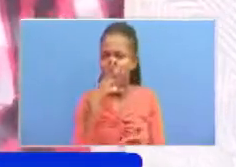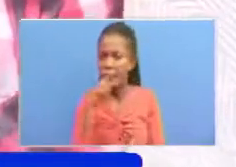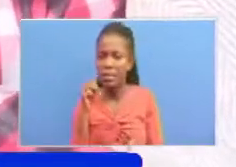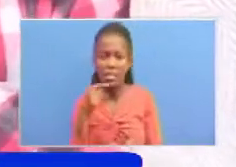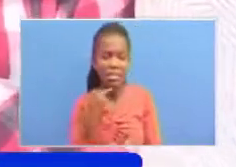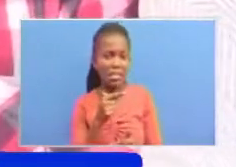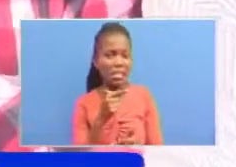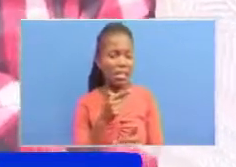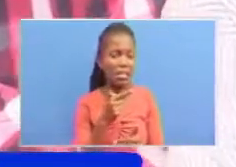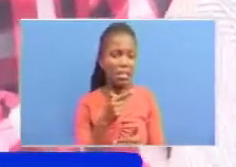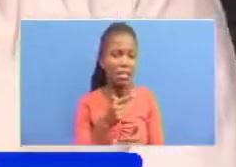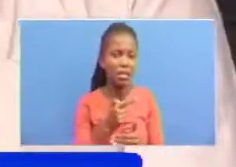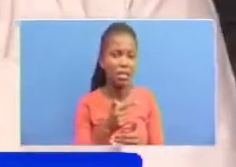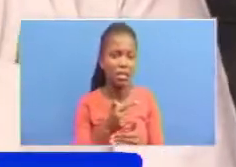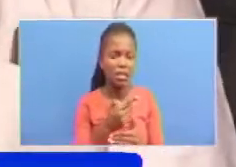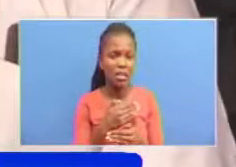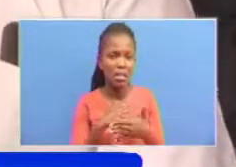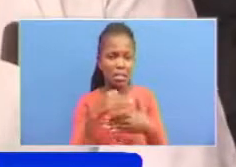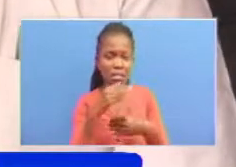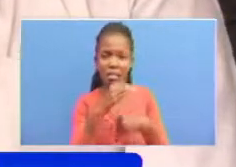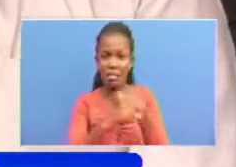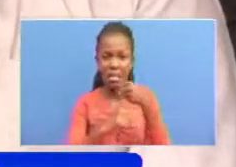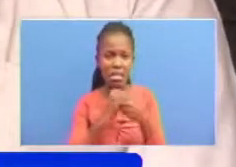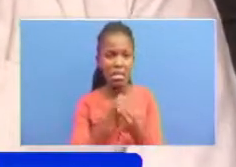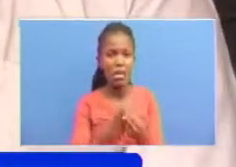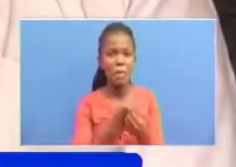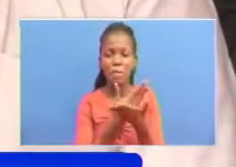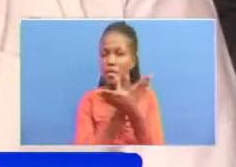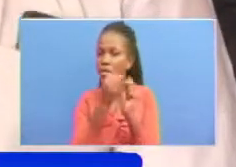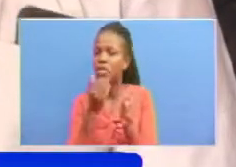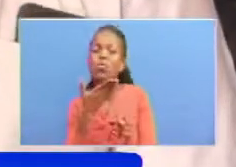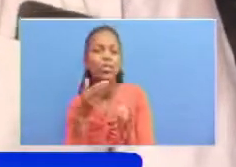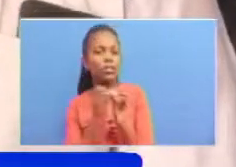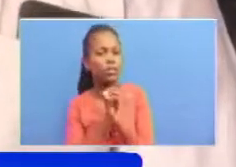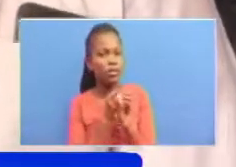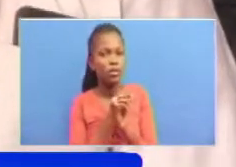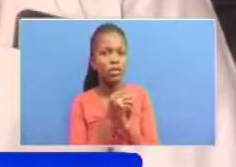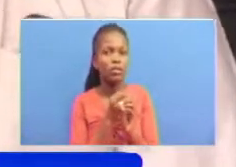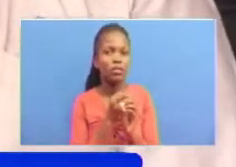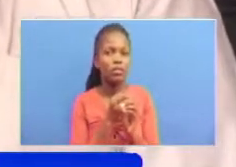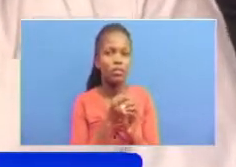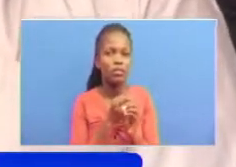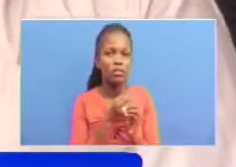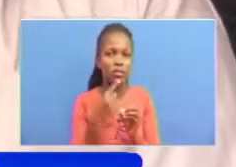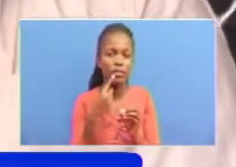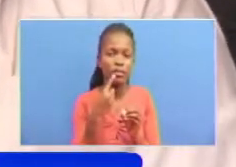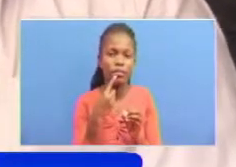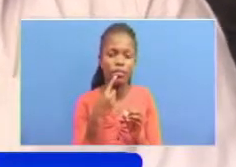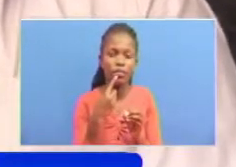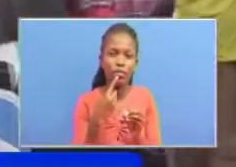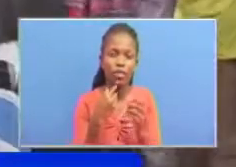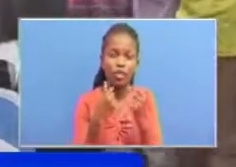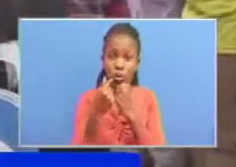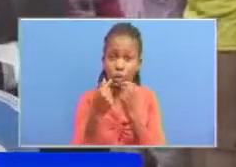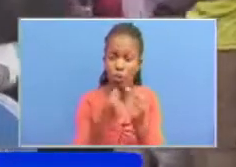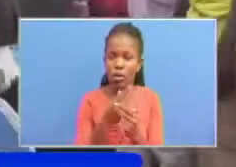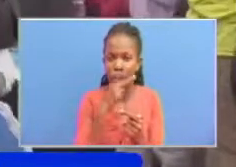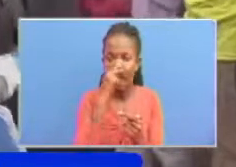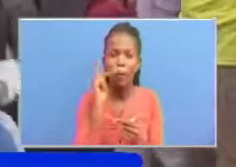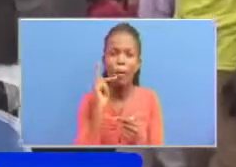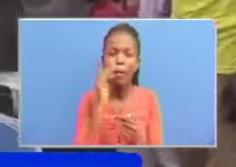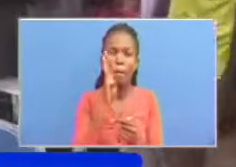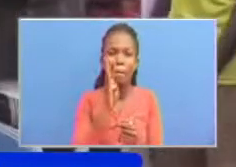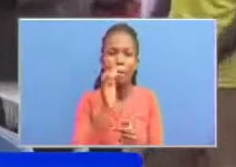takana nukunga mamwaka usu tuende ya tewa usakuwa nini munene, akuita uneni wa Kalonzo wa Musyoka kukuma. Nataki